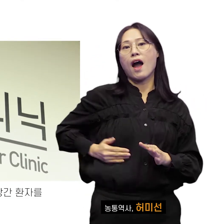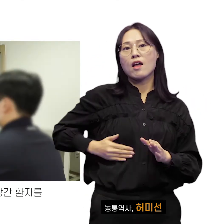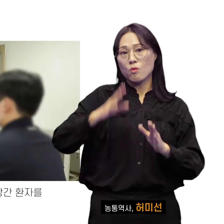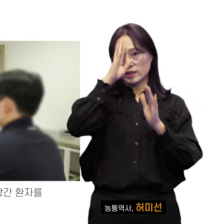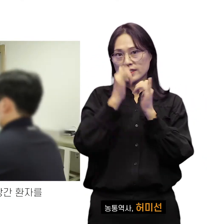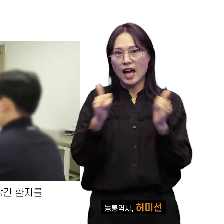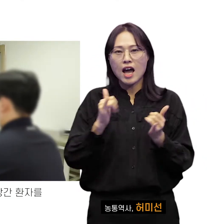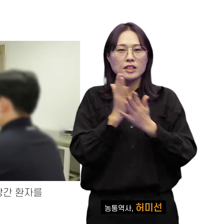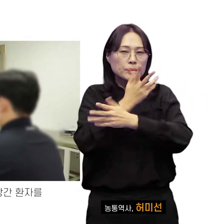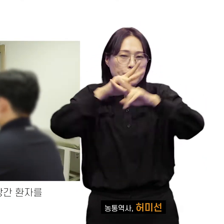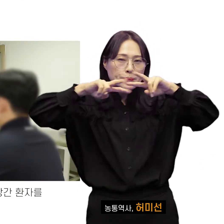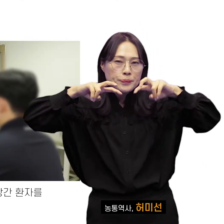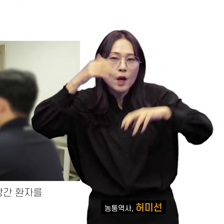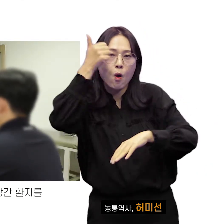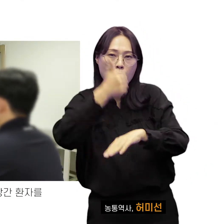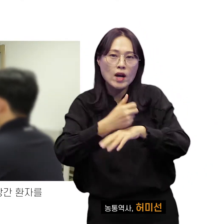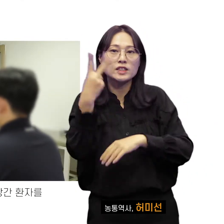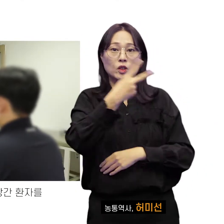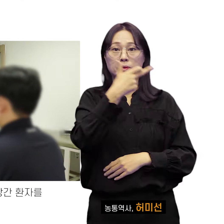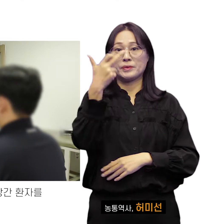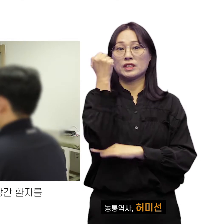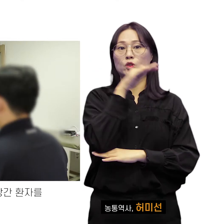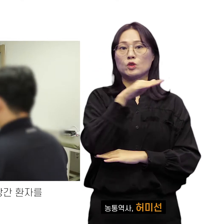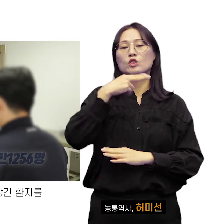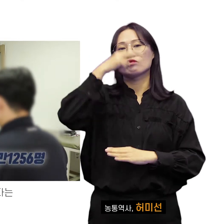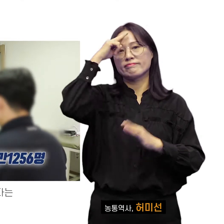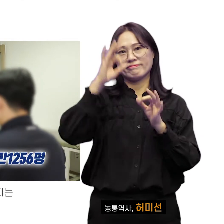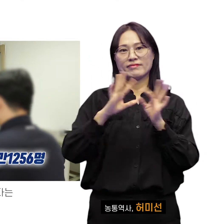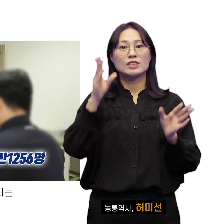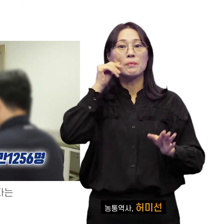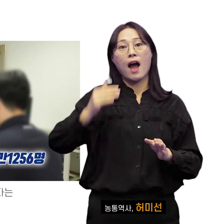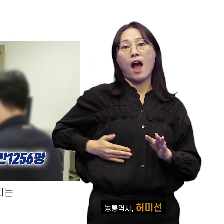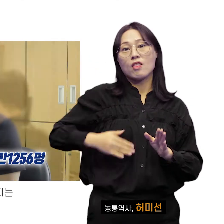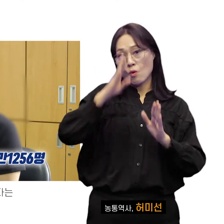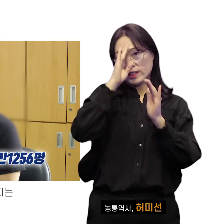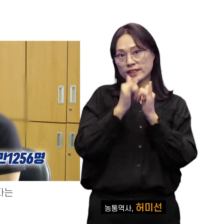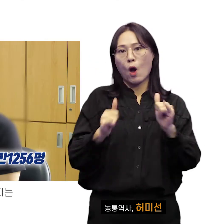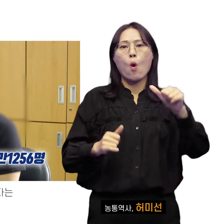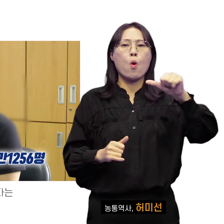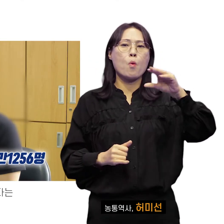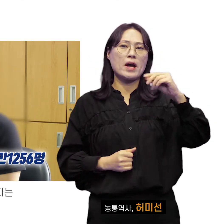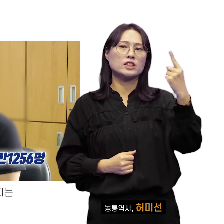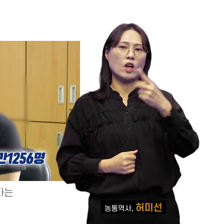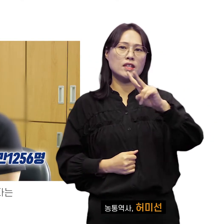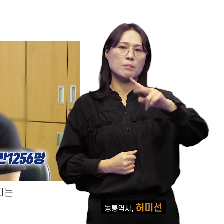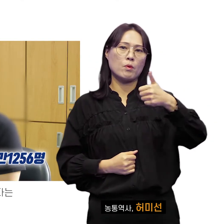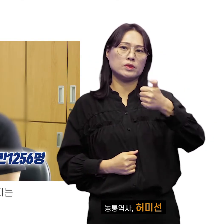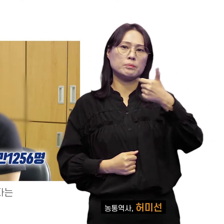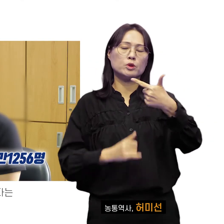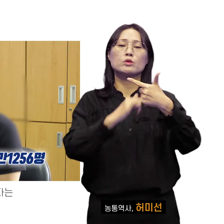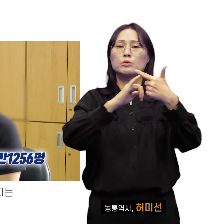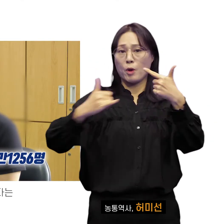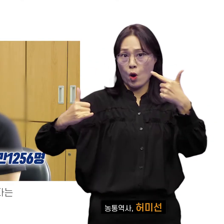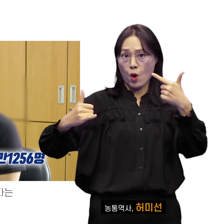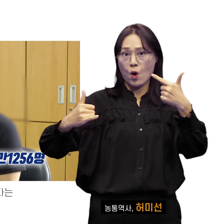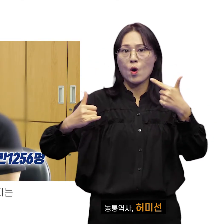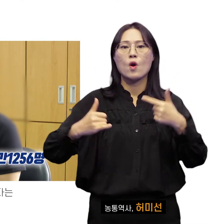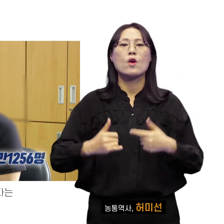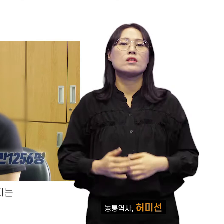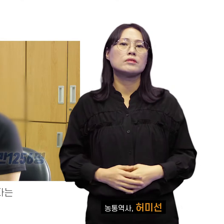국민건강보험공단이 비알코올성 지방간 환자를 분석한 결과 2017년 기준 비알코올성 지방간 환자는